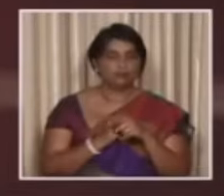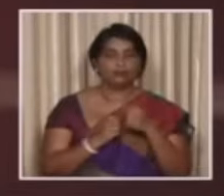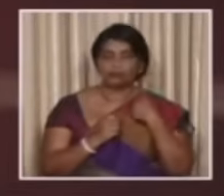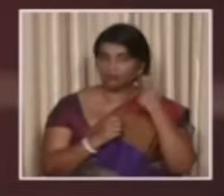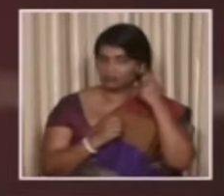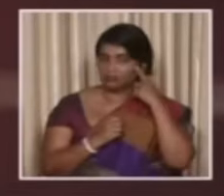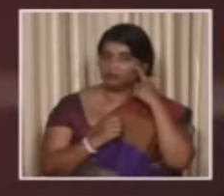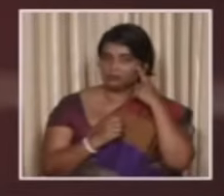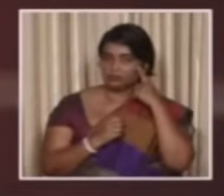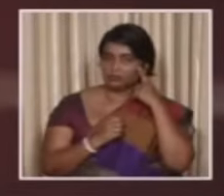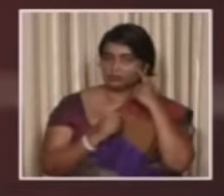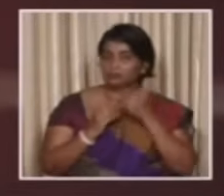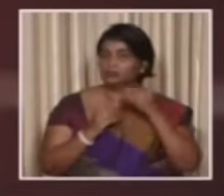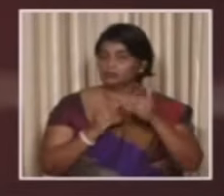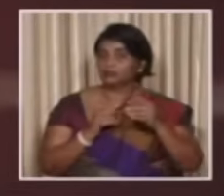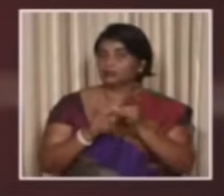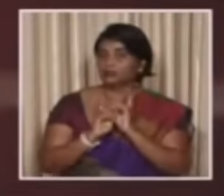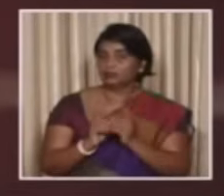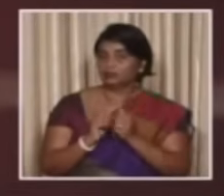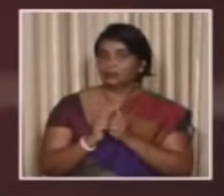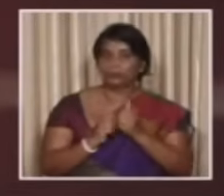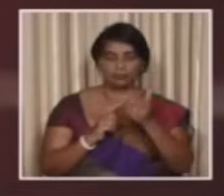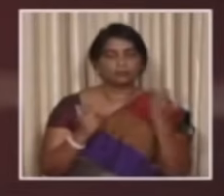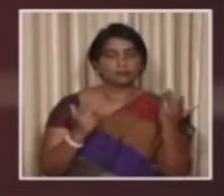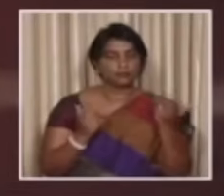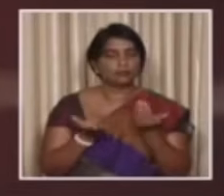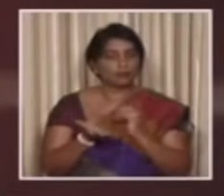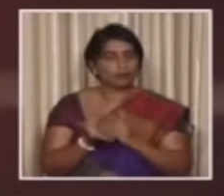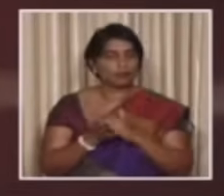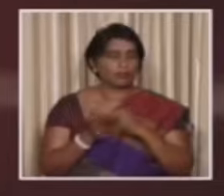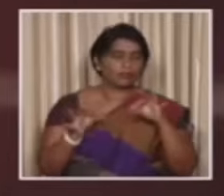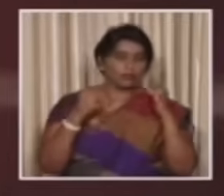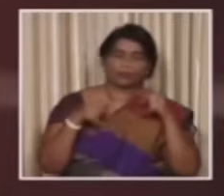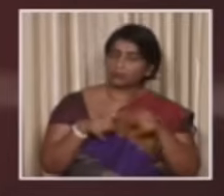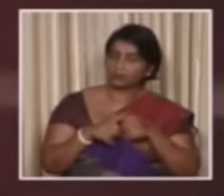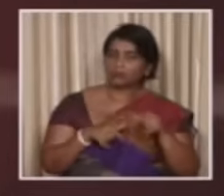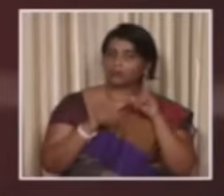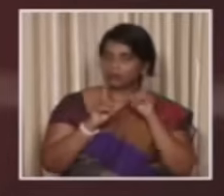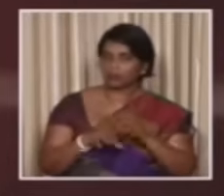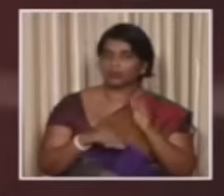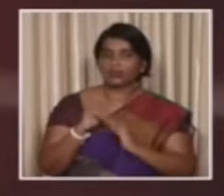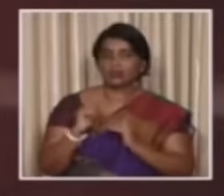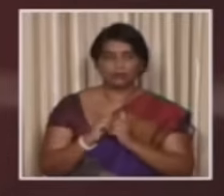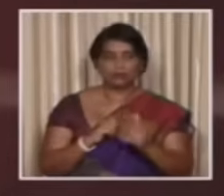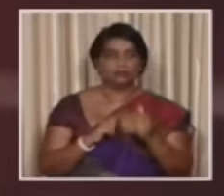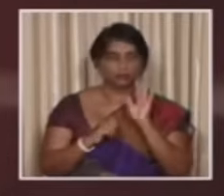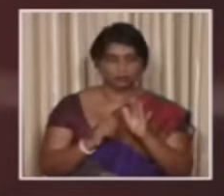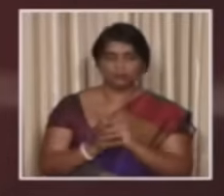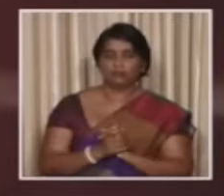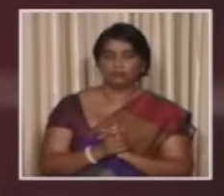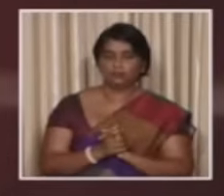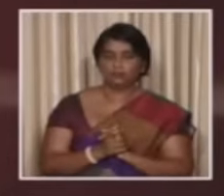අපි දන්නවා ඒක කල් දිගටම ඒකාකාරයකට ක්‍රියාත්මක වුණේ නැහැ, සැරින් සැරේ දුර්වල වුණා. දැනටත් එවැනි ක්‍රියාමාර්ගයක් අනුගමනය